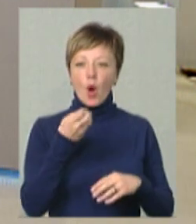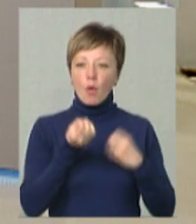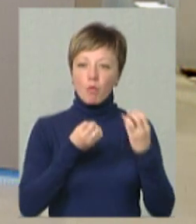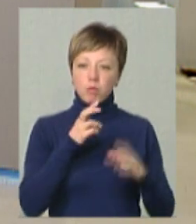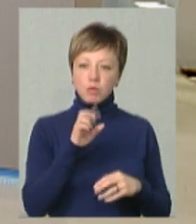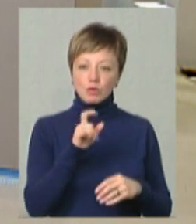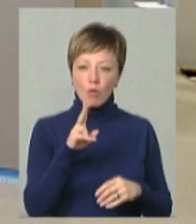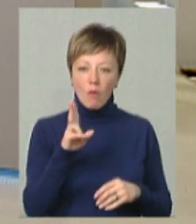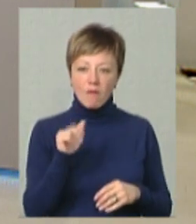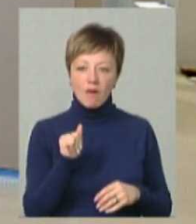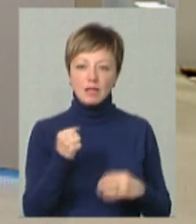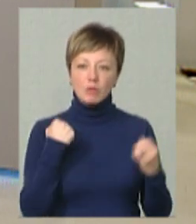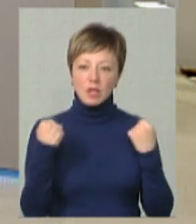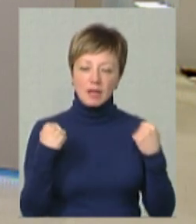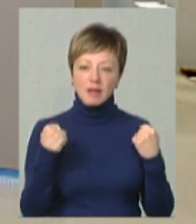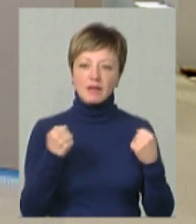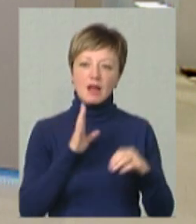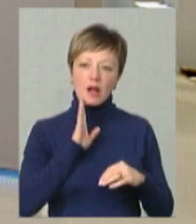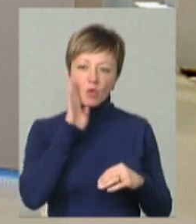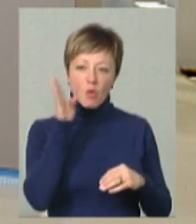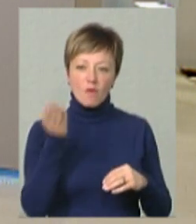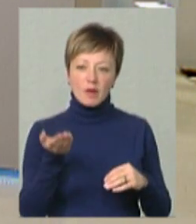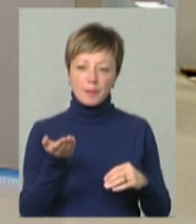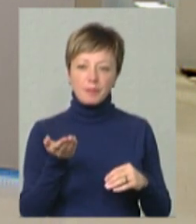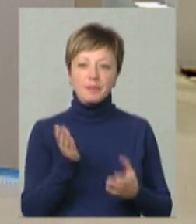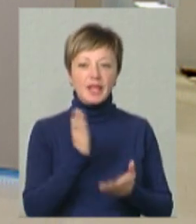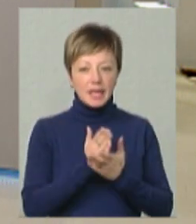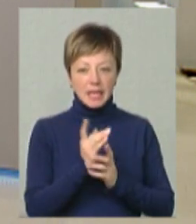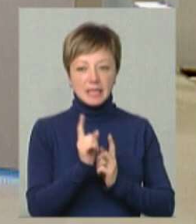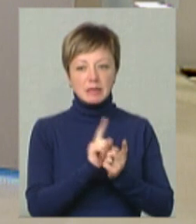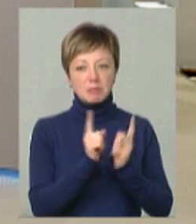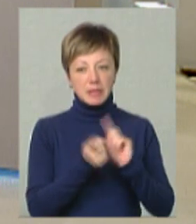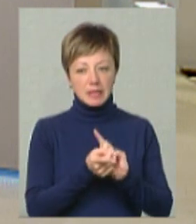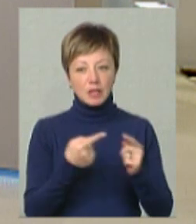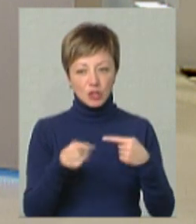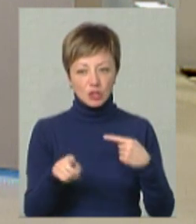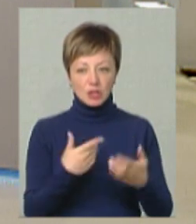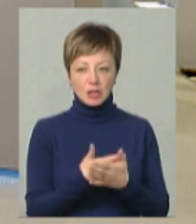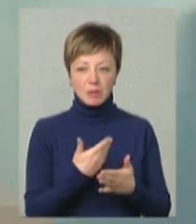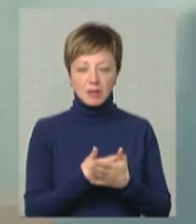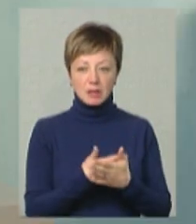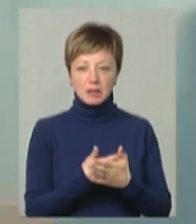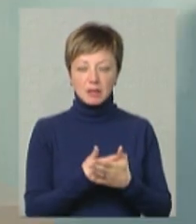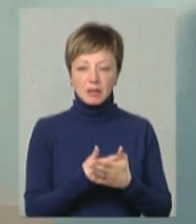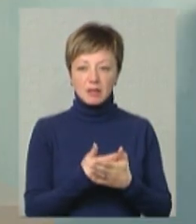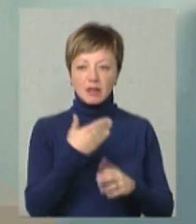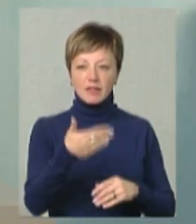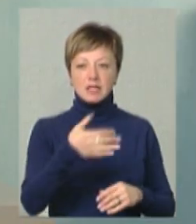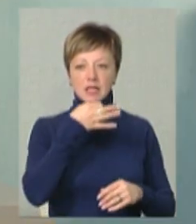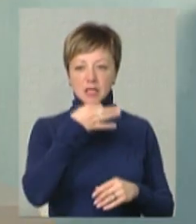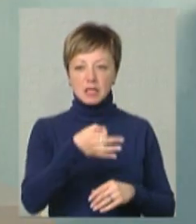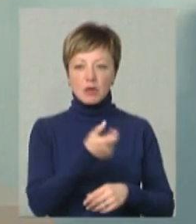Гайова, Спортивна, провулок Світанковий, Ранковий. Є зміни інші, от такі, як ви